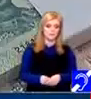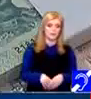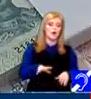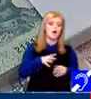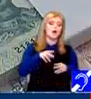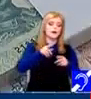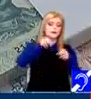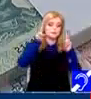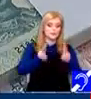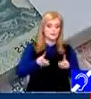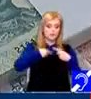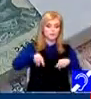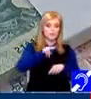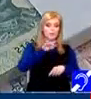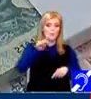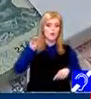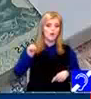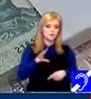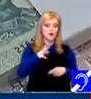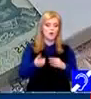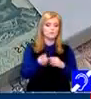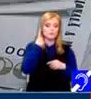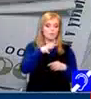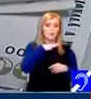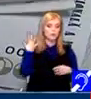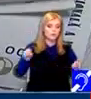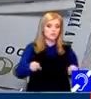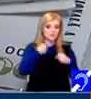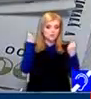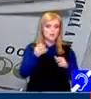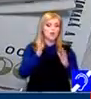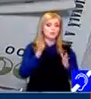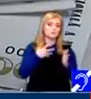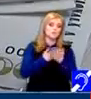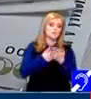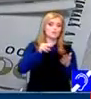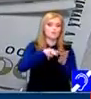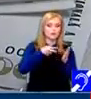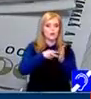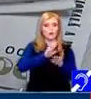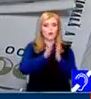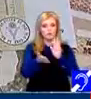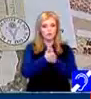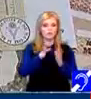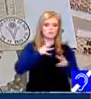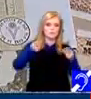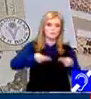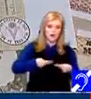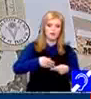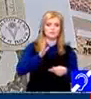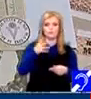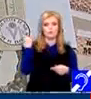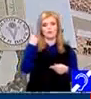Experții Promolex au depistat mai multe lacune în procesul de achiziții publice. Numai valoarea contractelor semnate în urma concursurilor cu un